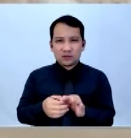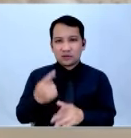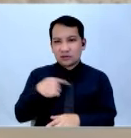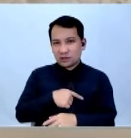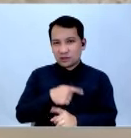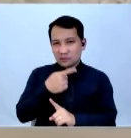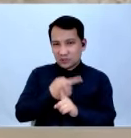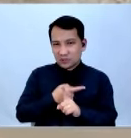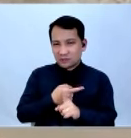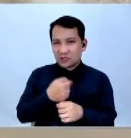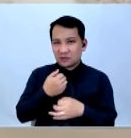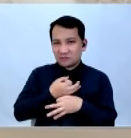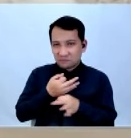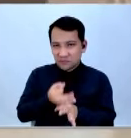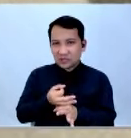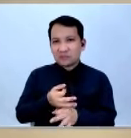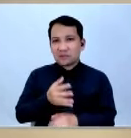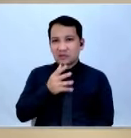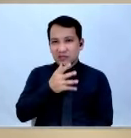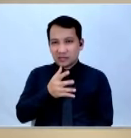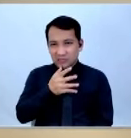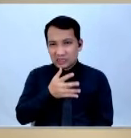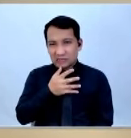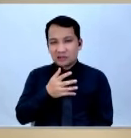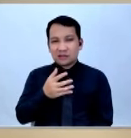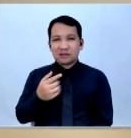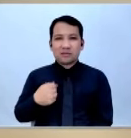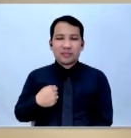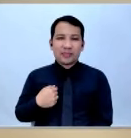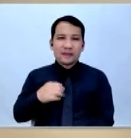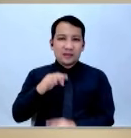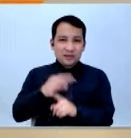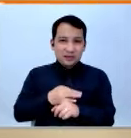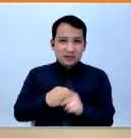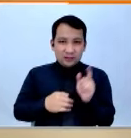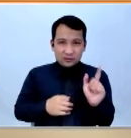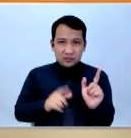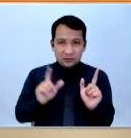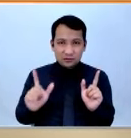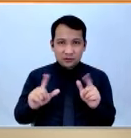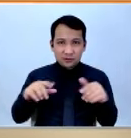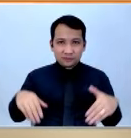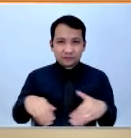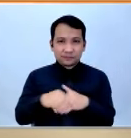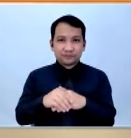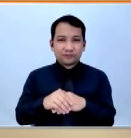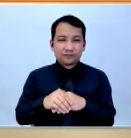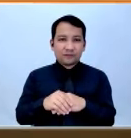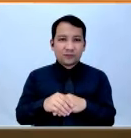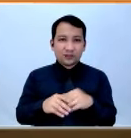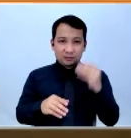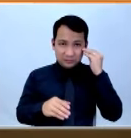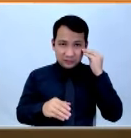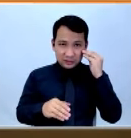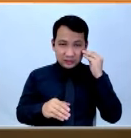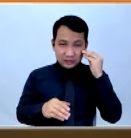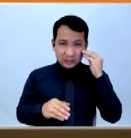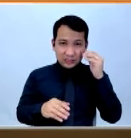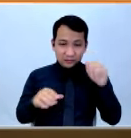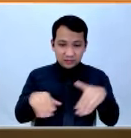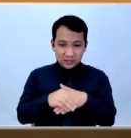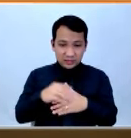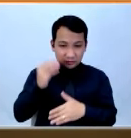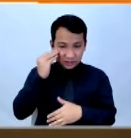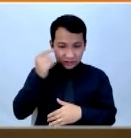equipped. Really equipped to be a mother. February 2020 nang ikasal sina Sara at Mateo. Nagbabalita